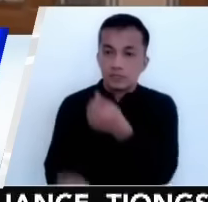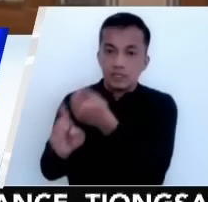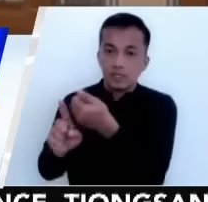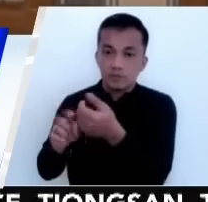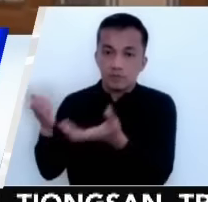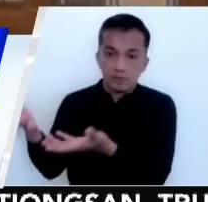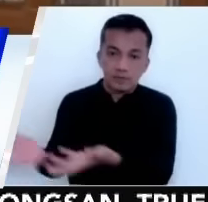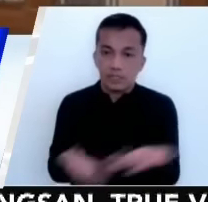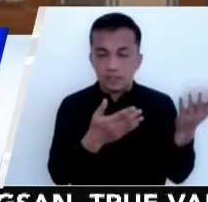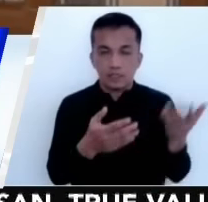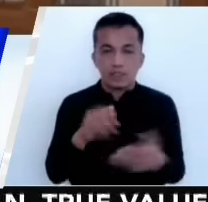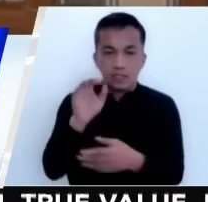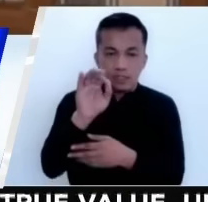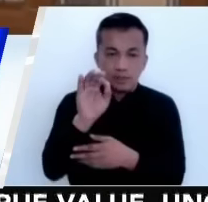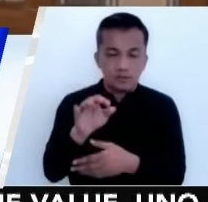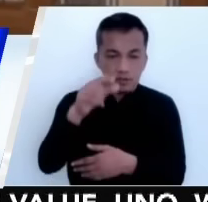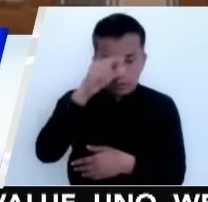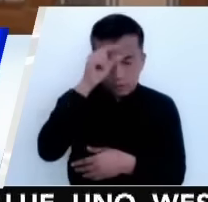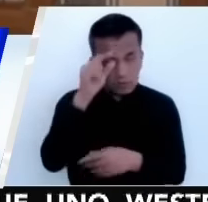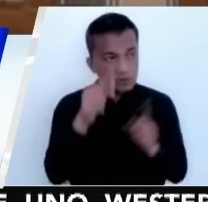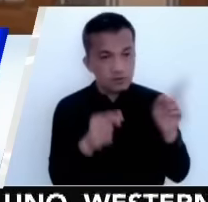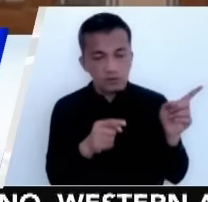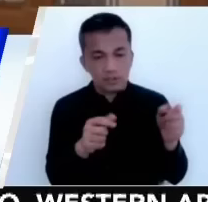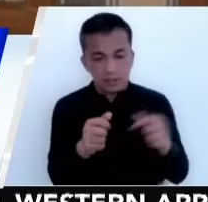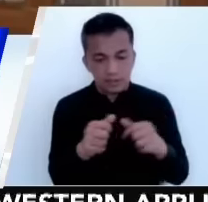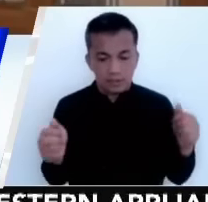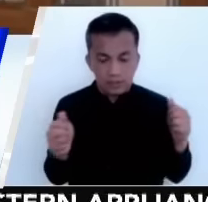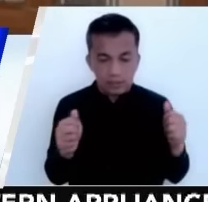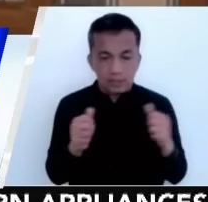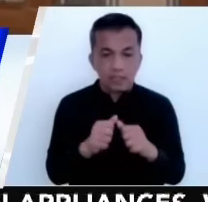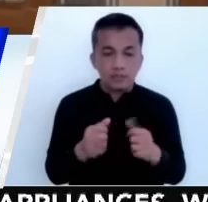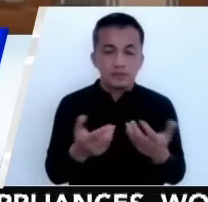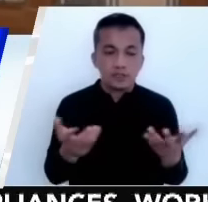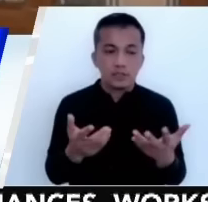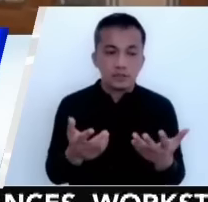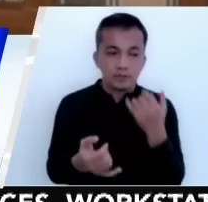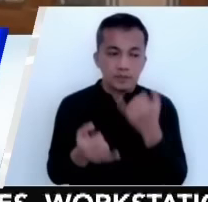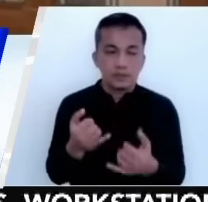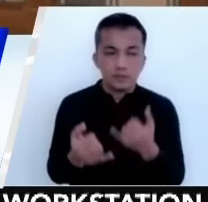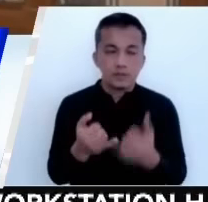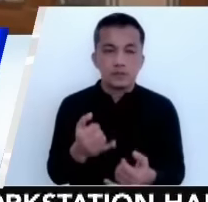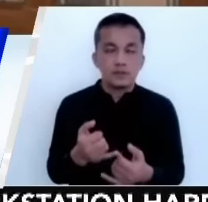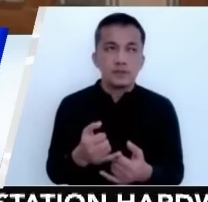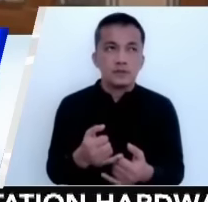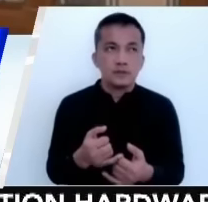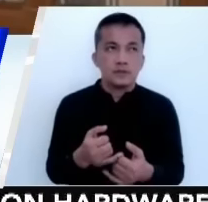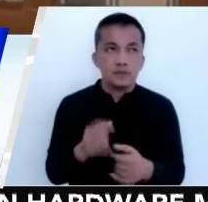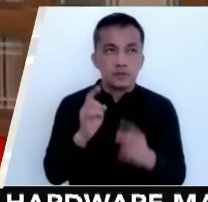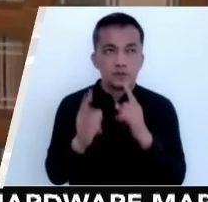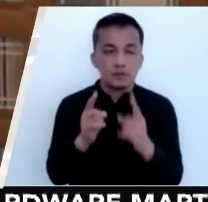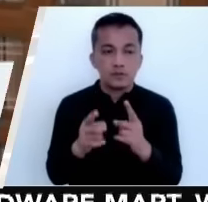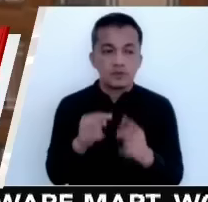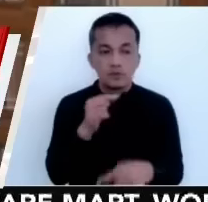Pastor Quibuloy doon sa area kung saan ang final na pinag-usapan na